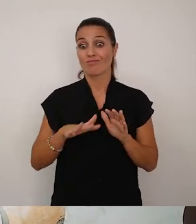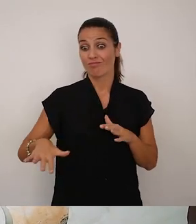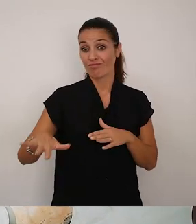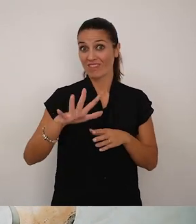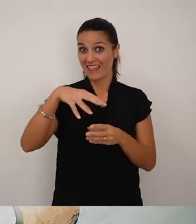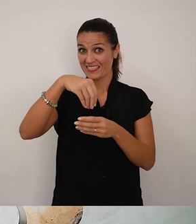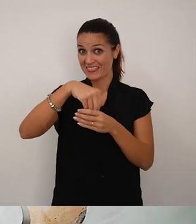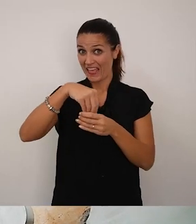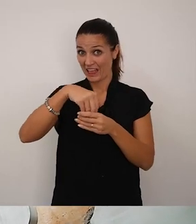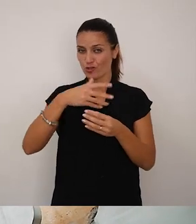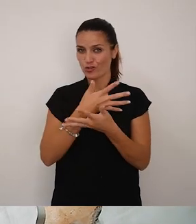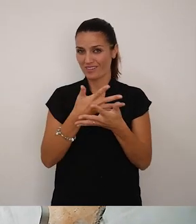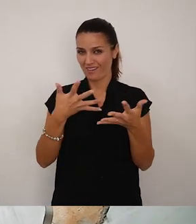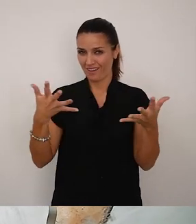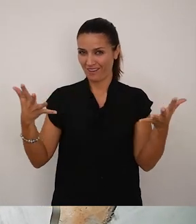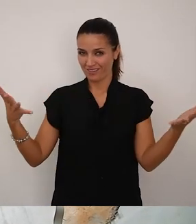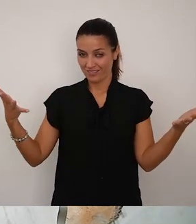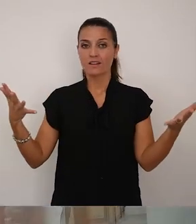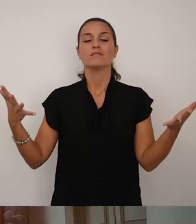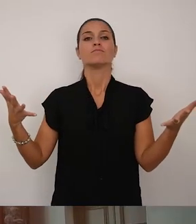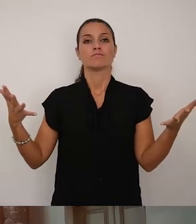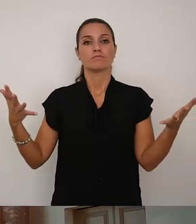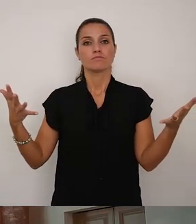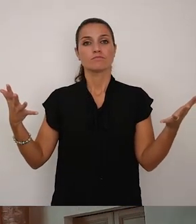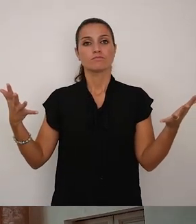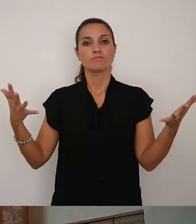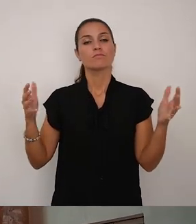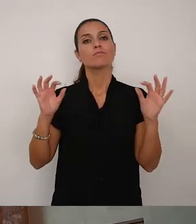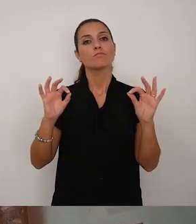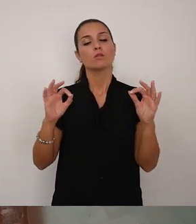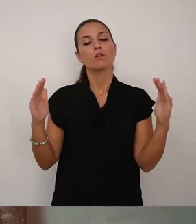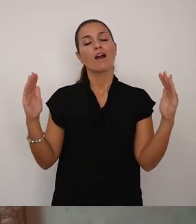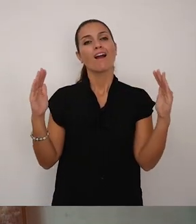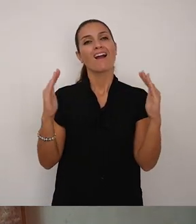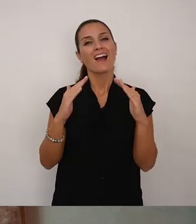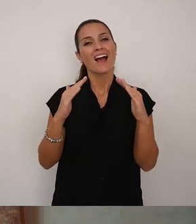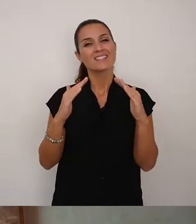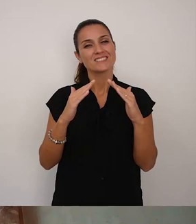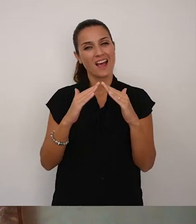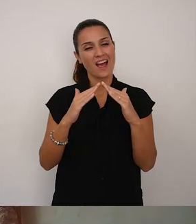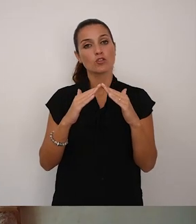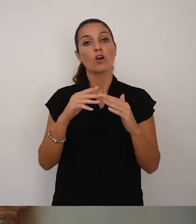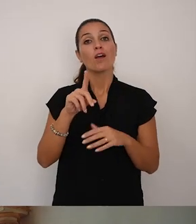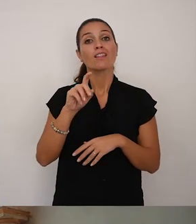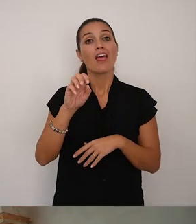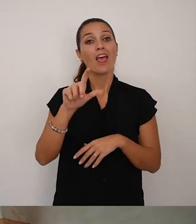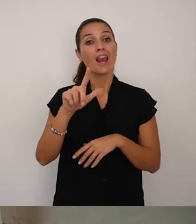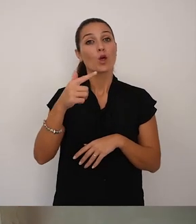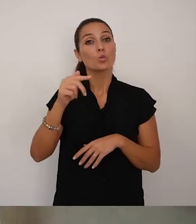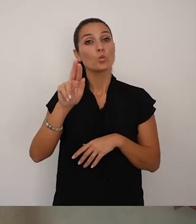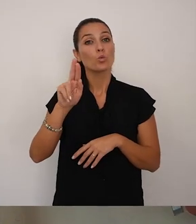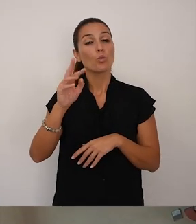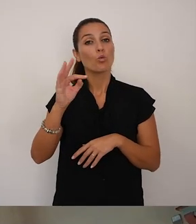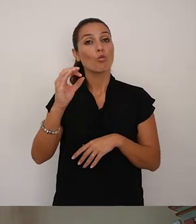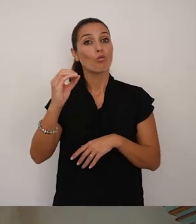Gli spazi interni, ampi e monumentali, richiamano le grandezze del casato dei Del Tufo, che qui a Matino ha prosperato per